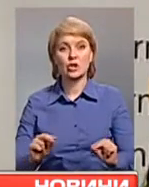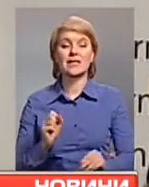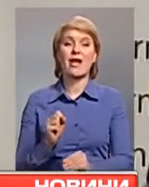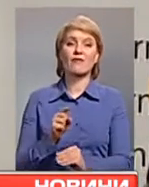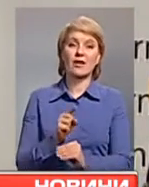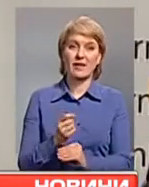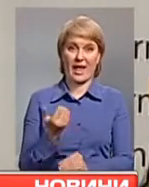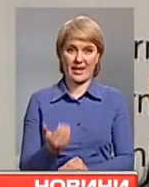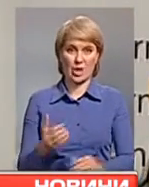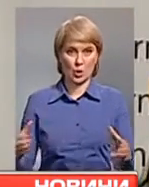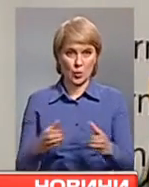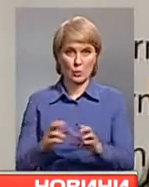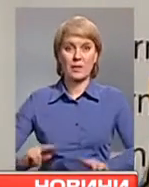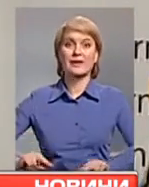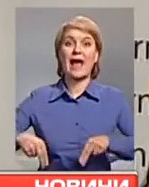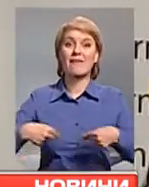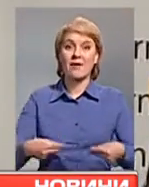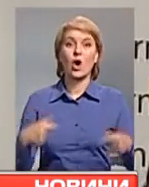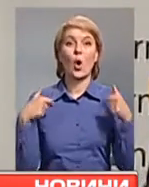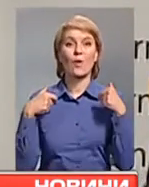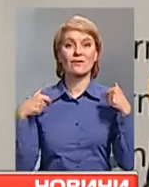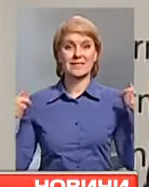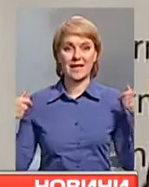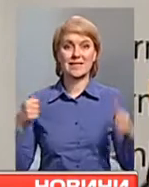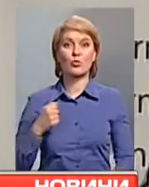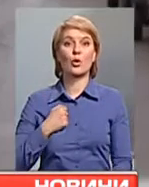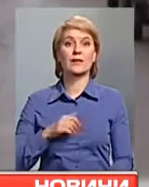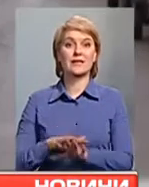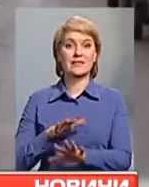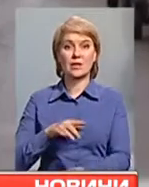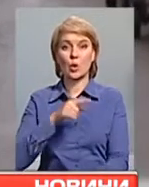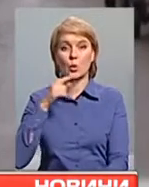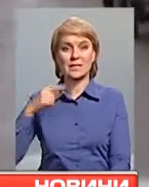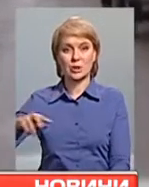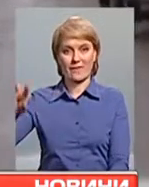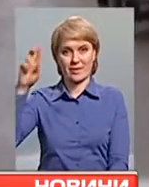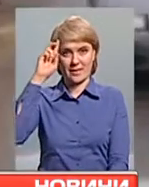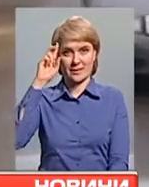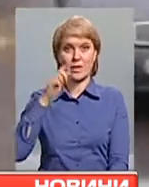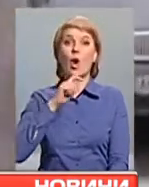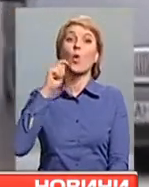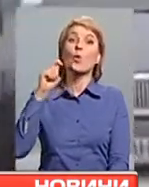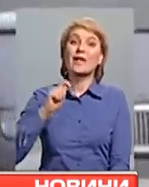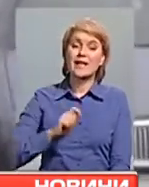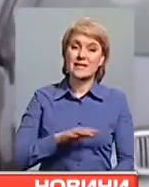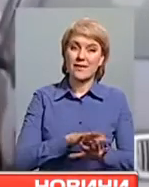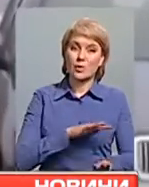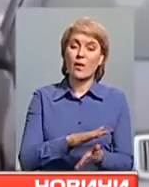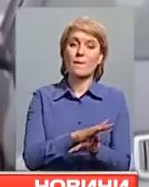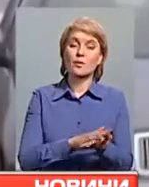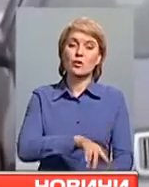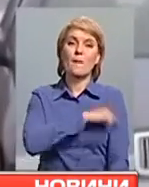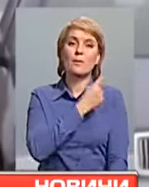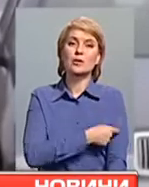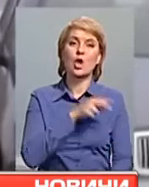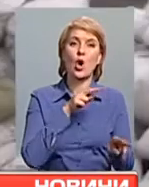завдання їхній групі давав офіцер Збройних сил Російської Федерації. Українські військові продовжують посилений контроль для